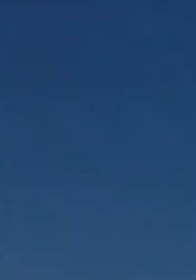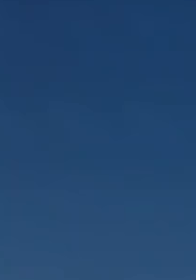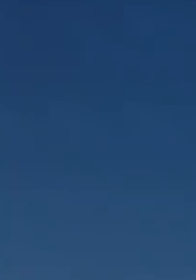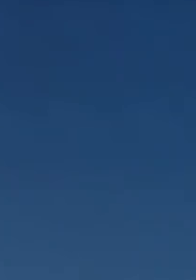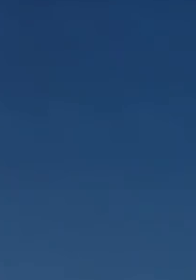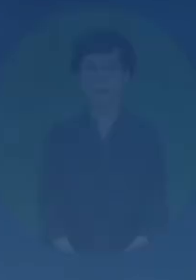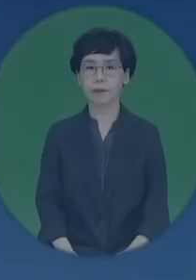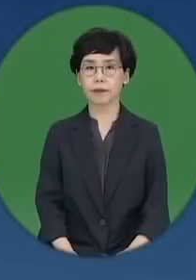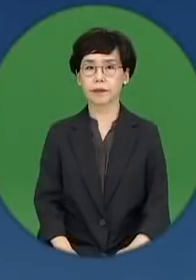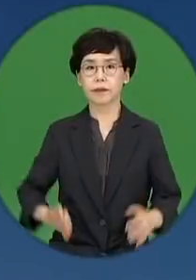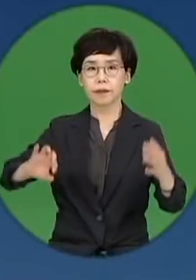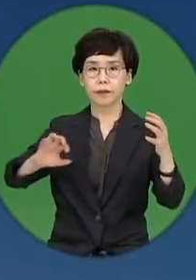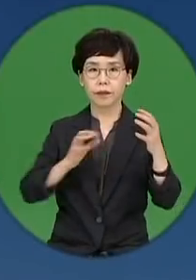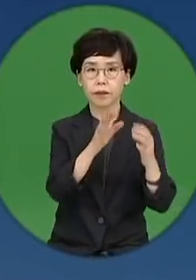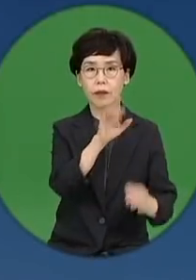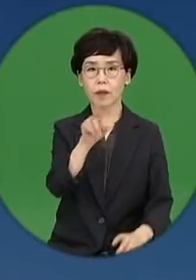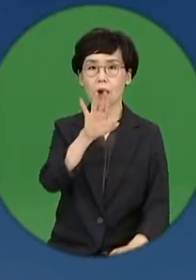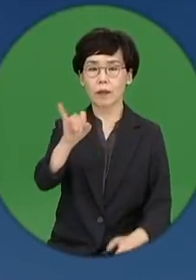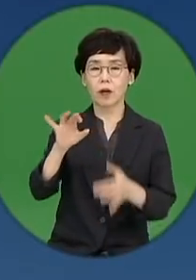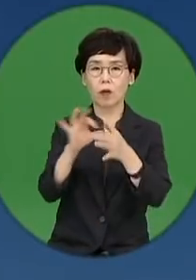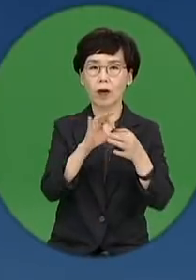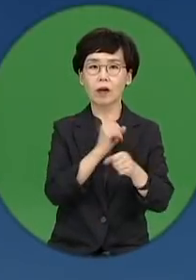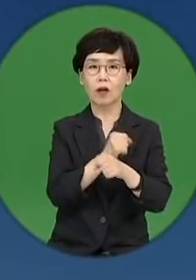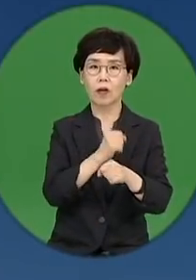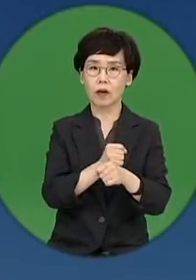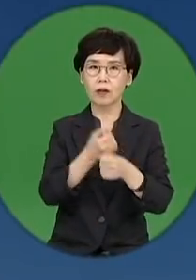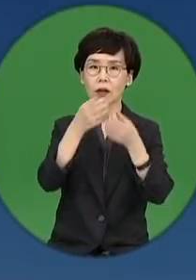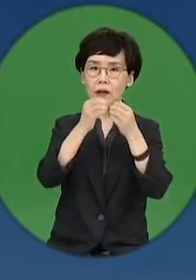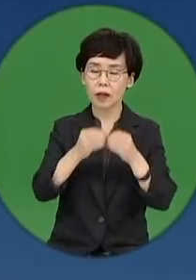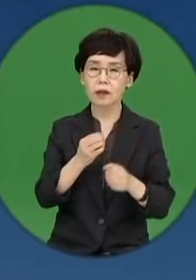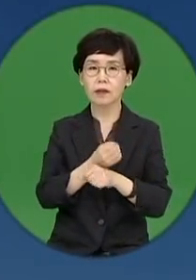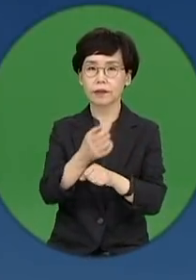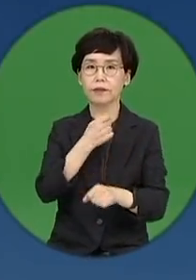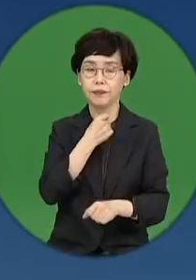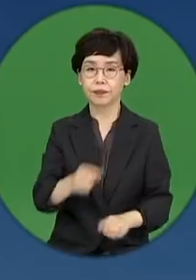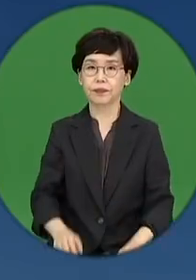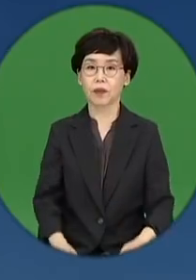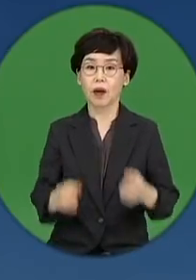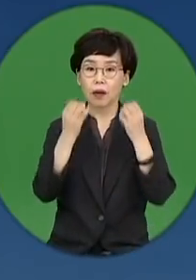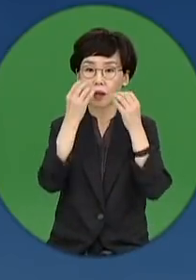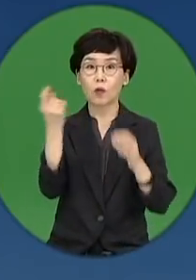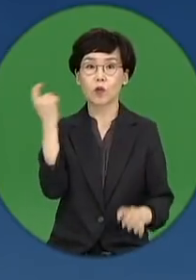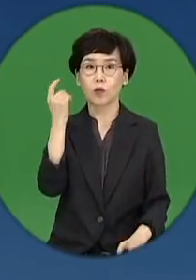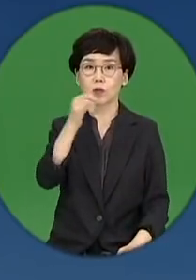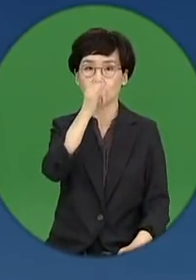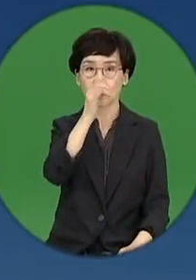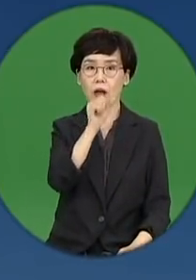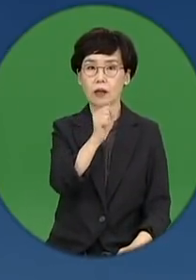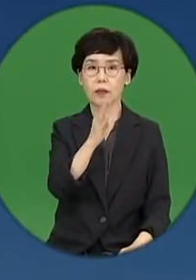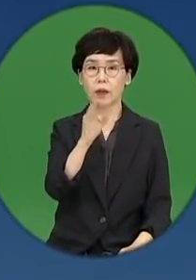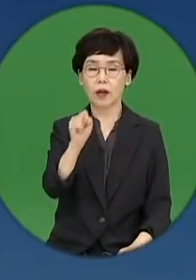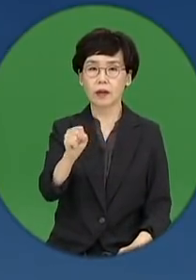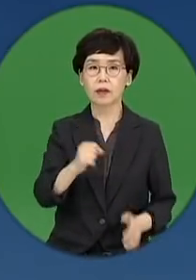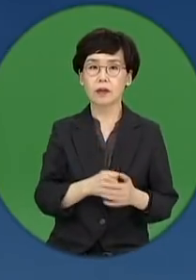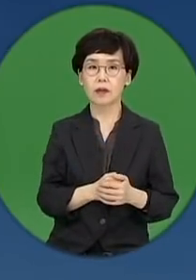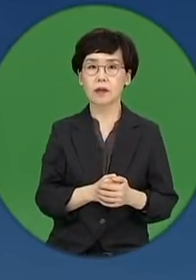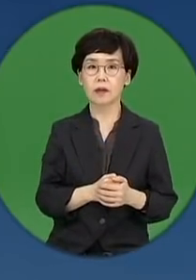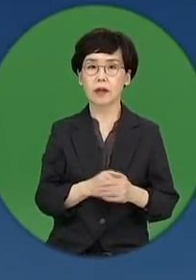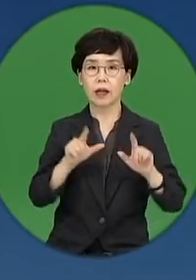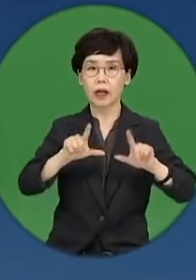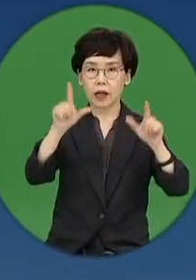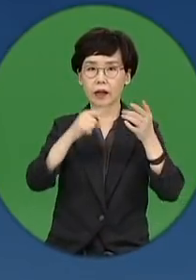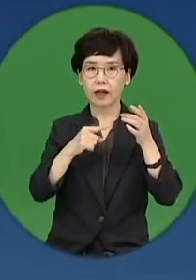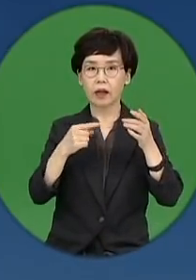지금부터는 태풍 바비와 관련한 소식 다시 상세하게 여러분께 전해드리겠습니다. 새로 들어온 소식도 있고요. SBS 네트워크 기상팀의 서동균